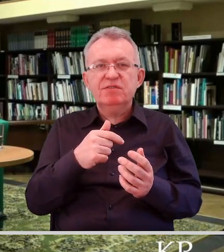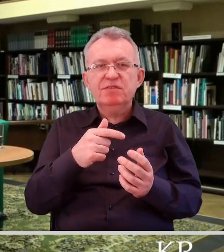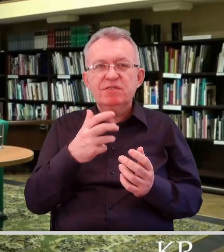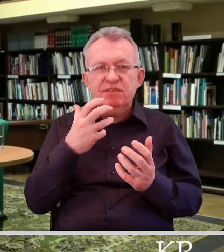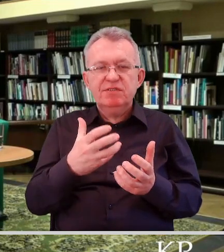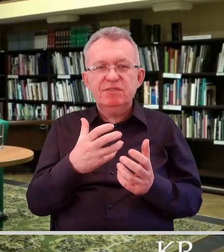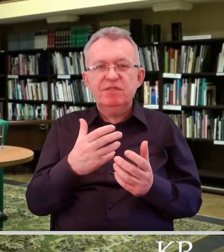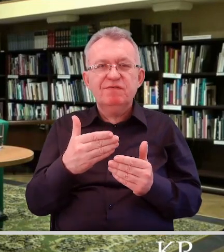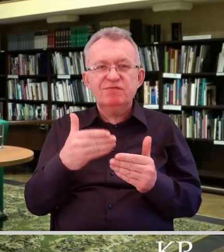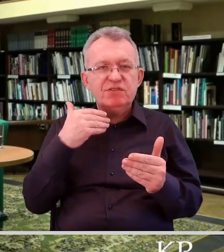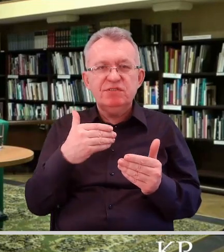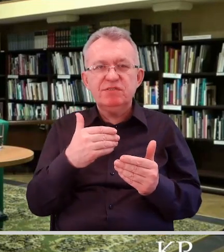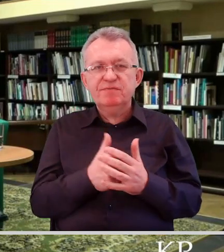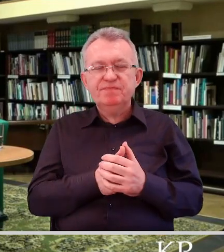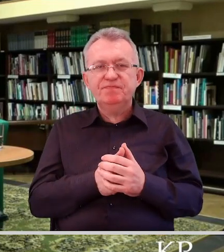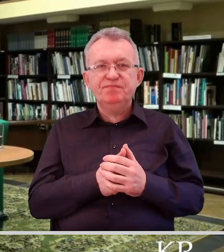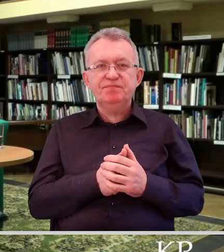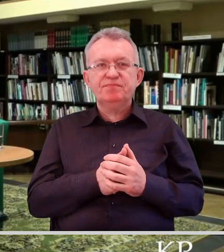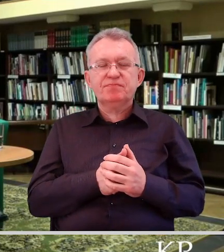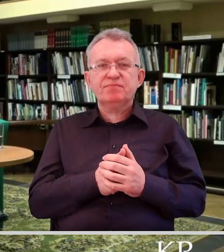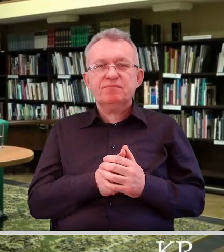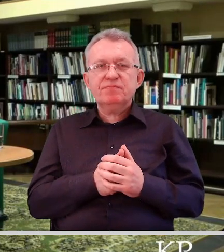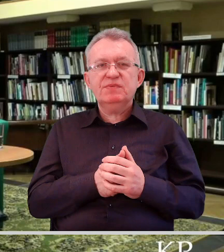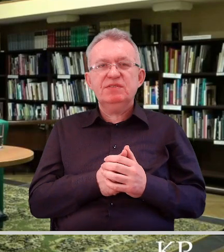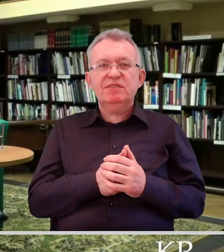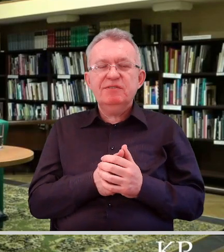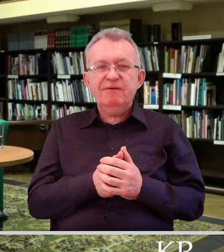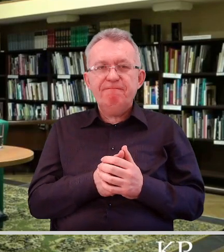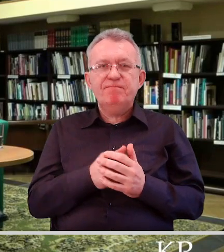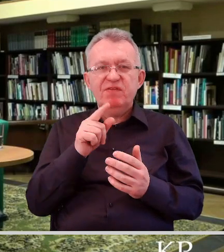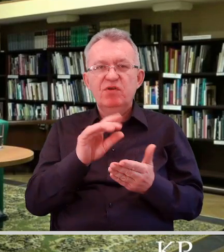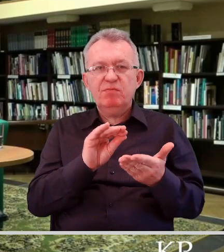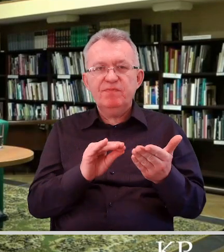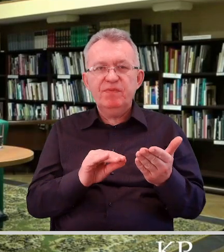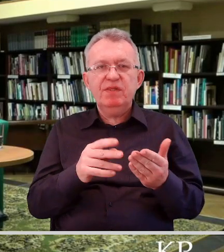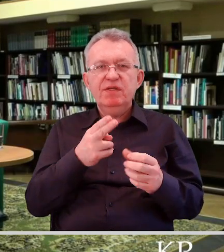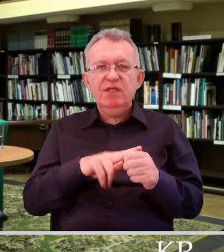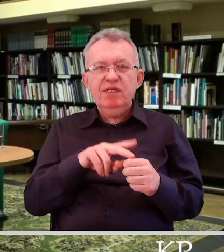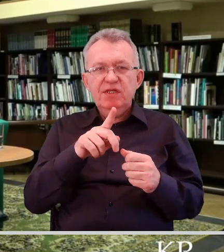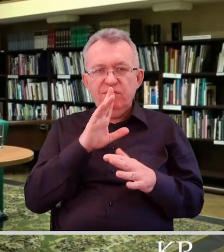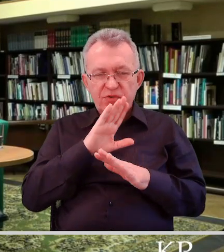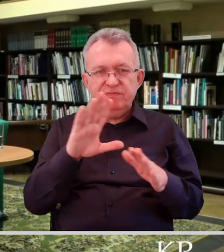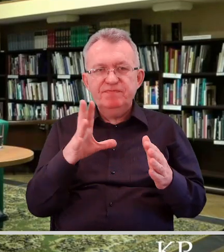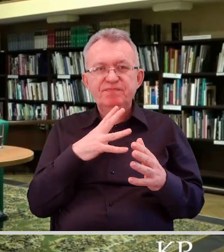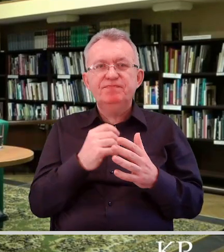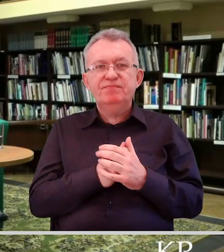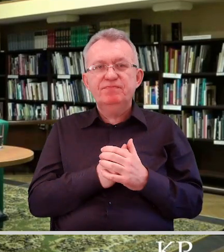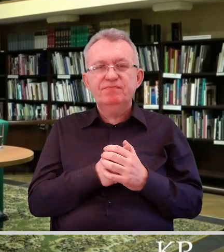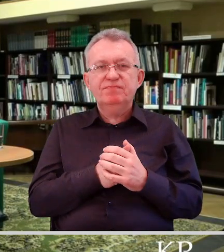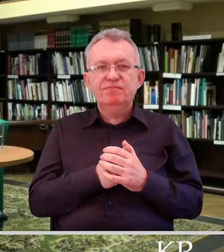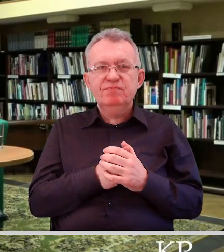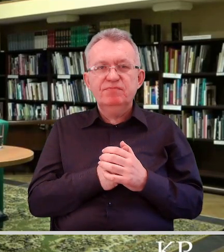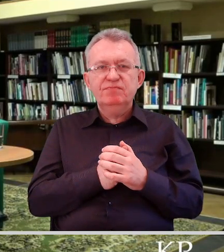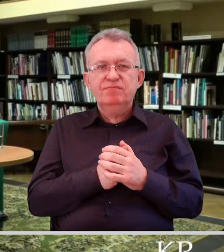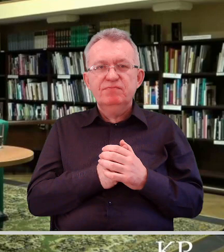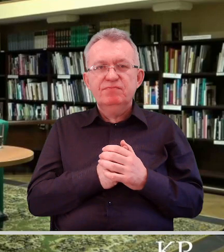rozszyfrować. Ja się wcześniej nigdy nie zastanawiałam, chociaż wszystkie twoje powieści czytałam wtedy, kiedy się ukazywały, nawet pisywałam coś o